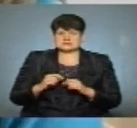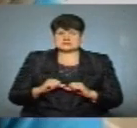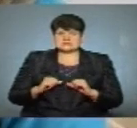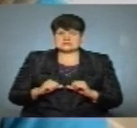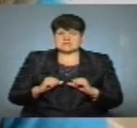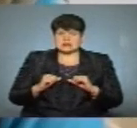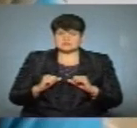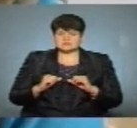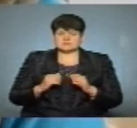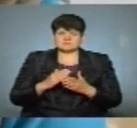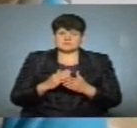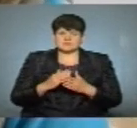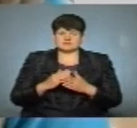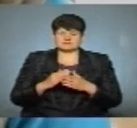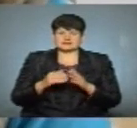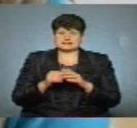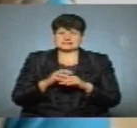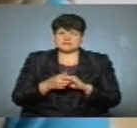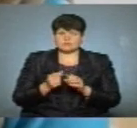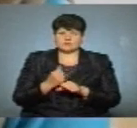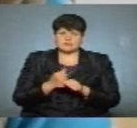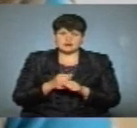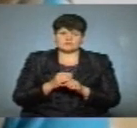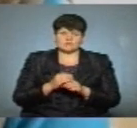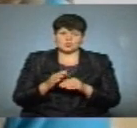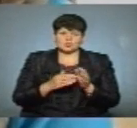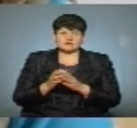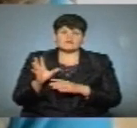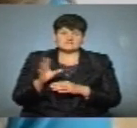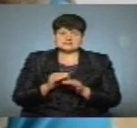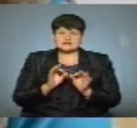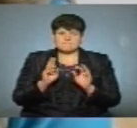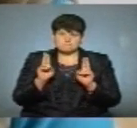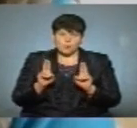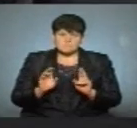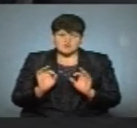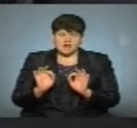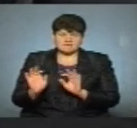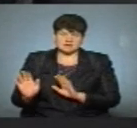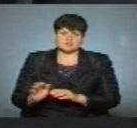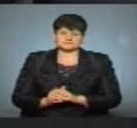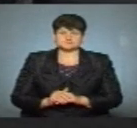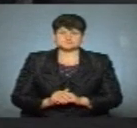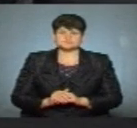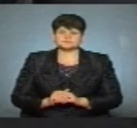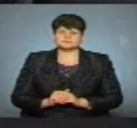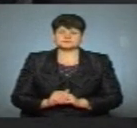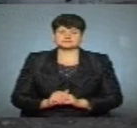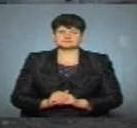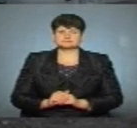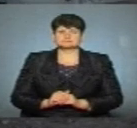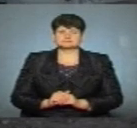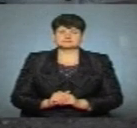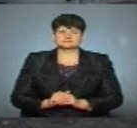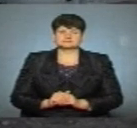стараємося, маємо септик, обробляємо руки, все як по правилах, все як потрібно робити. Світлана Лазорик, Андрій Прокопів. Новини